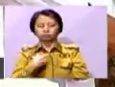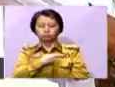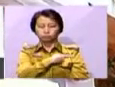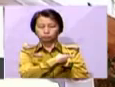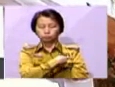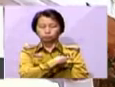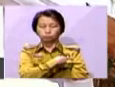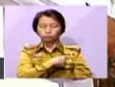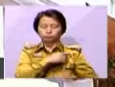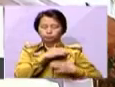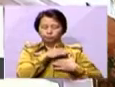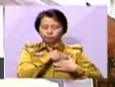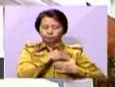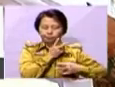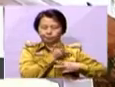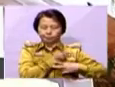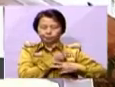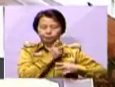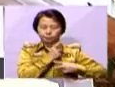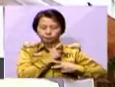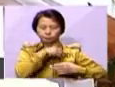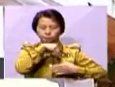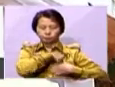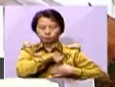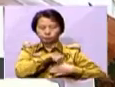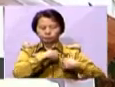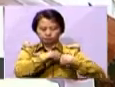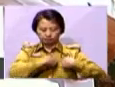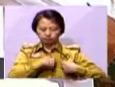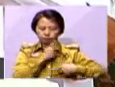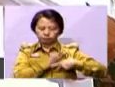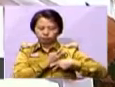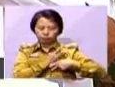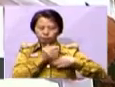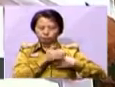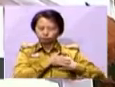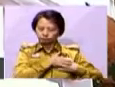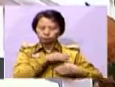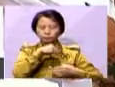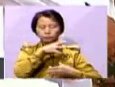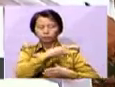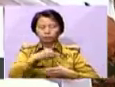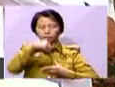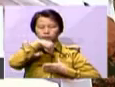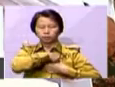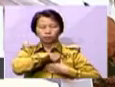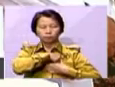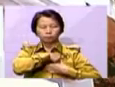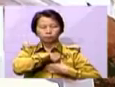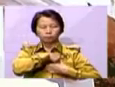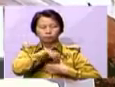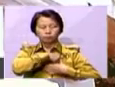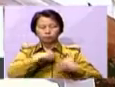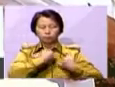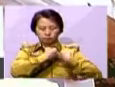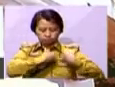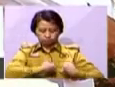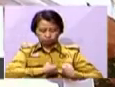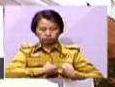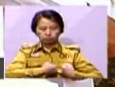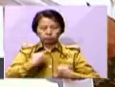kita sematkan di dalam hati dan dalam jiwa